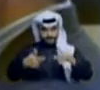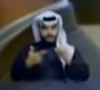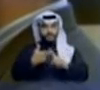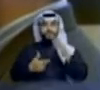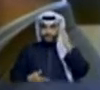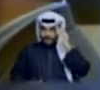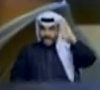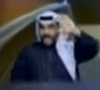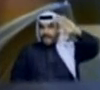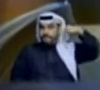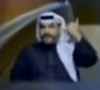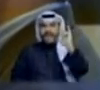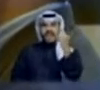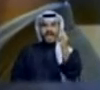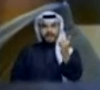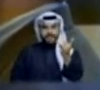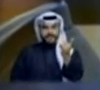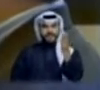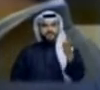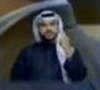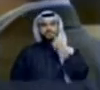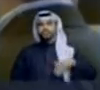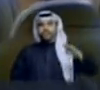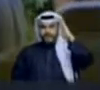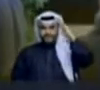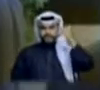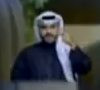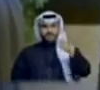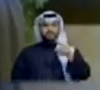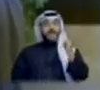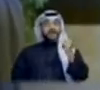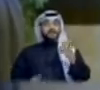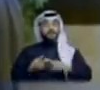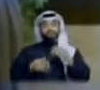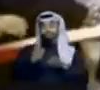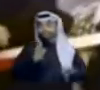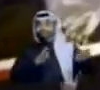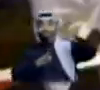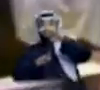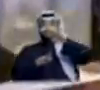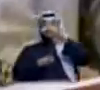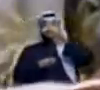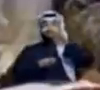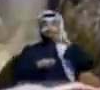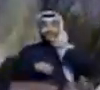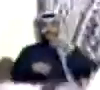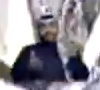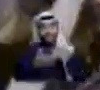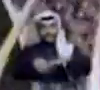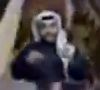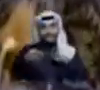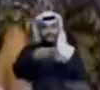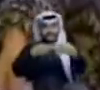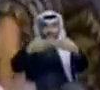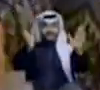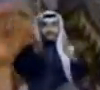المرأة العربية أو المرأة الكفيفة العربية وصلت إلى أعلى المراتب. وعلى هامش الملتقى